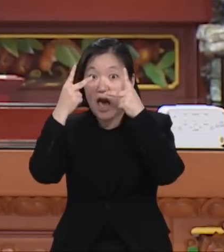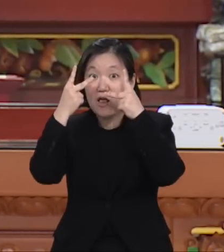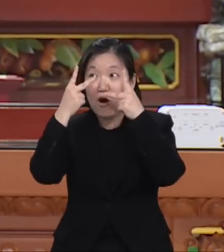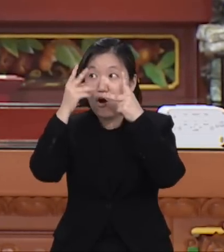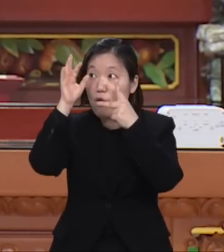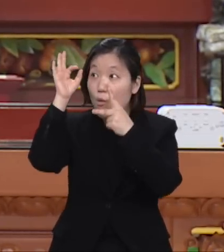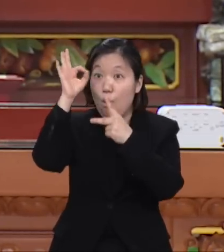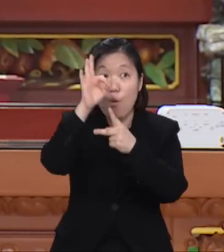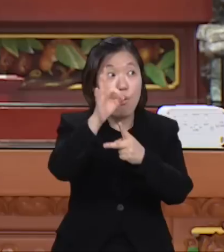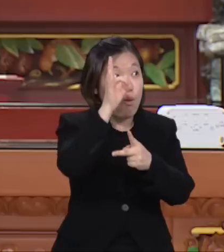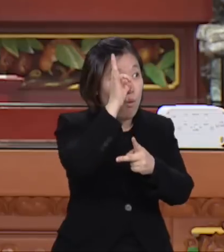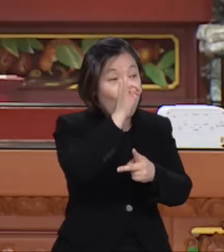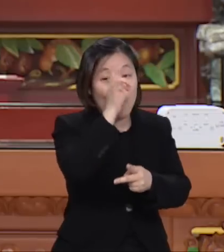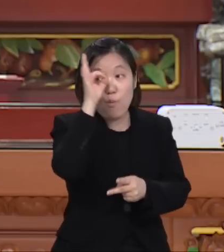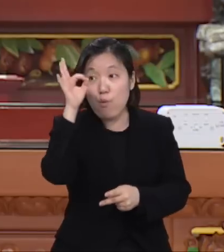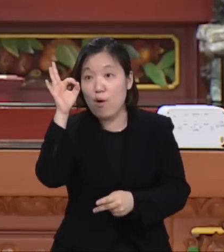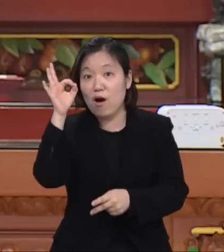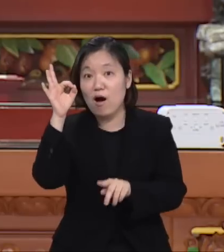봤더니